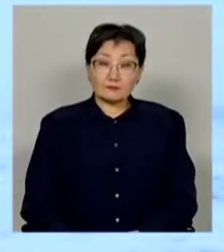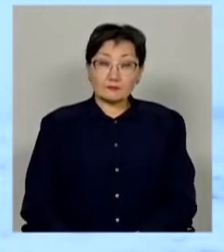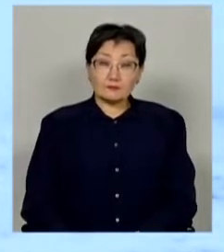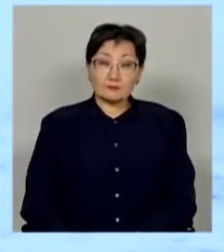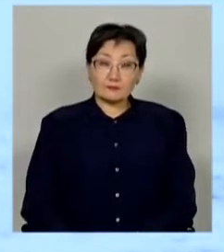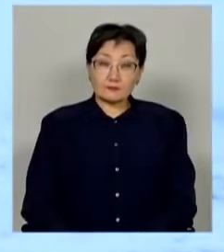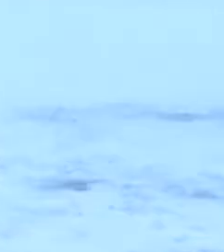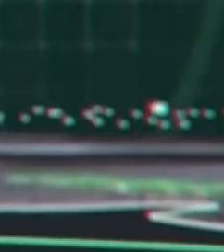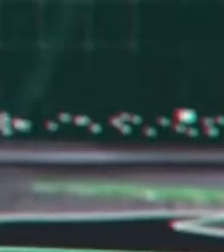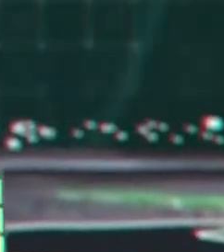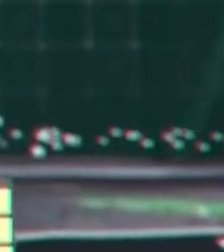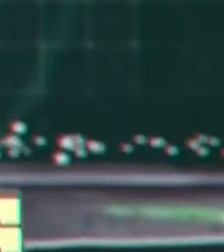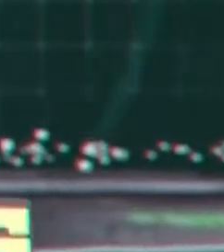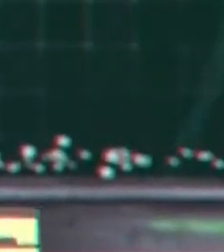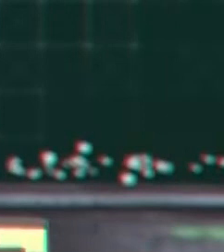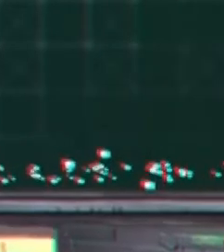Астана.